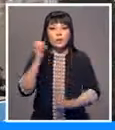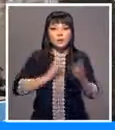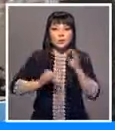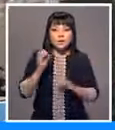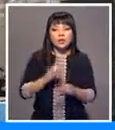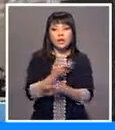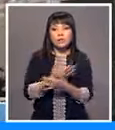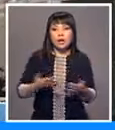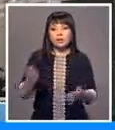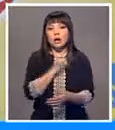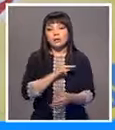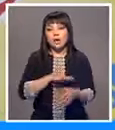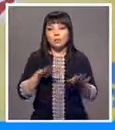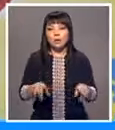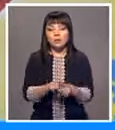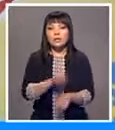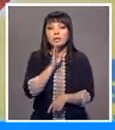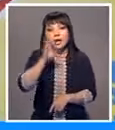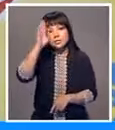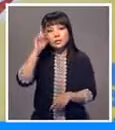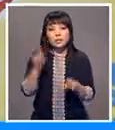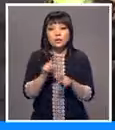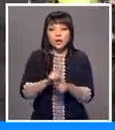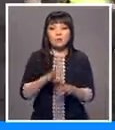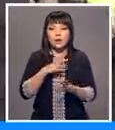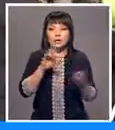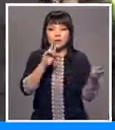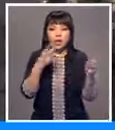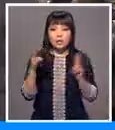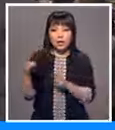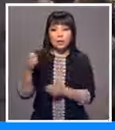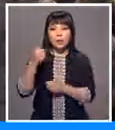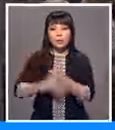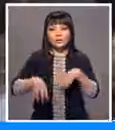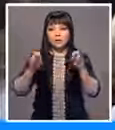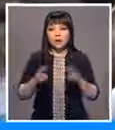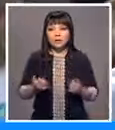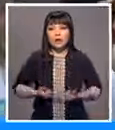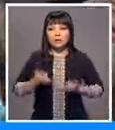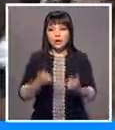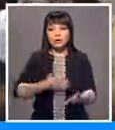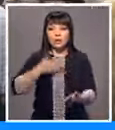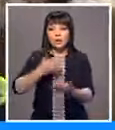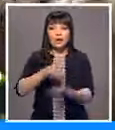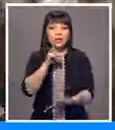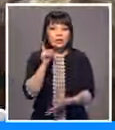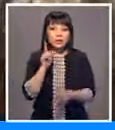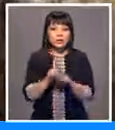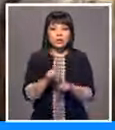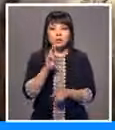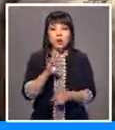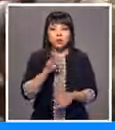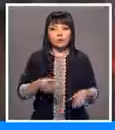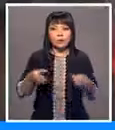түрлі кәсіпорындарда жұмыс істейтін қыз-жігіттер алдымен орталық алаңда флешмоб өткізді. Бұдан соң сахнаға белсенді жастар шығып, Нұр Отан